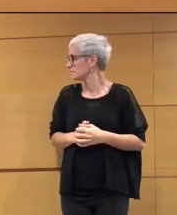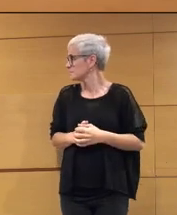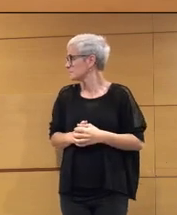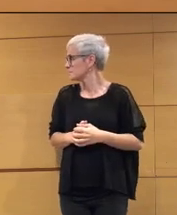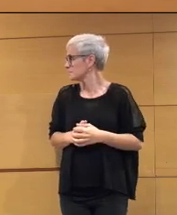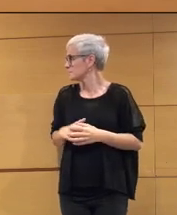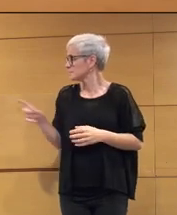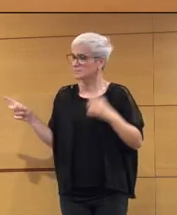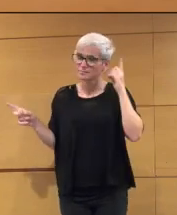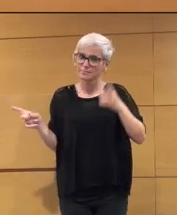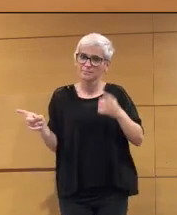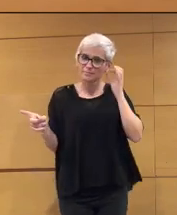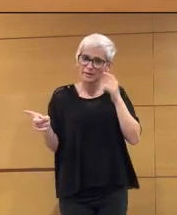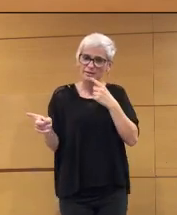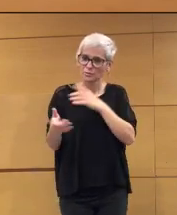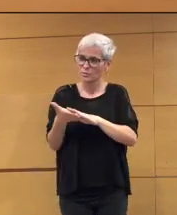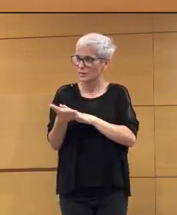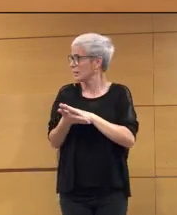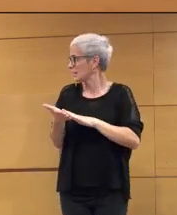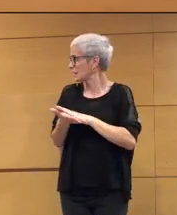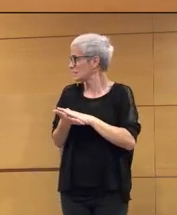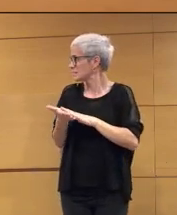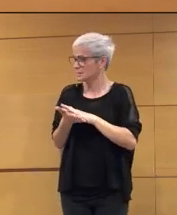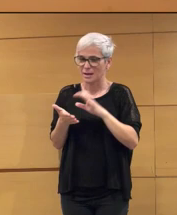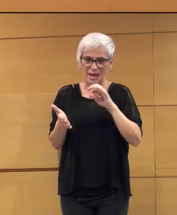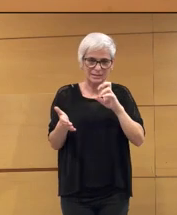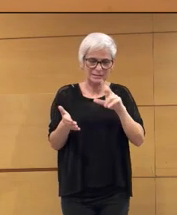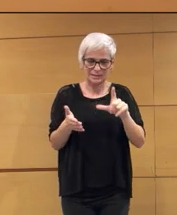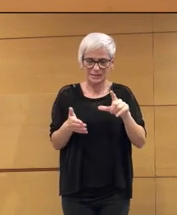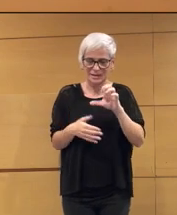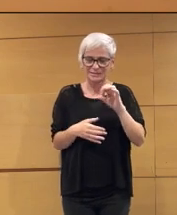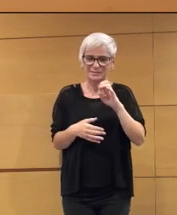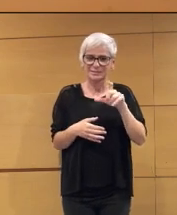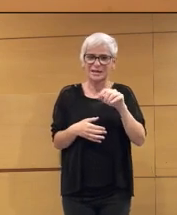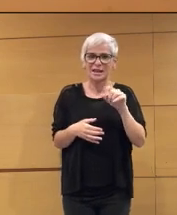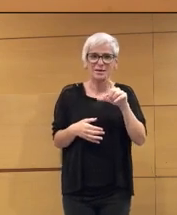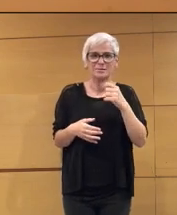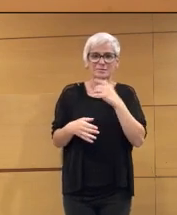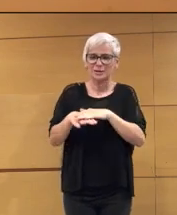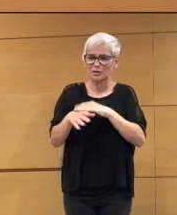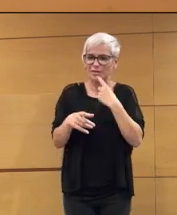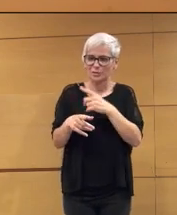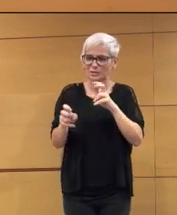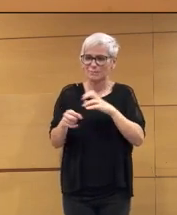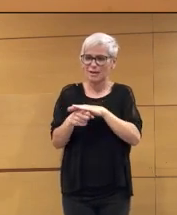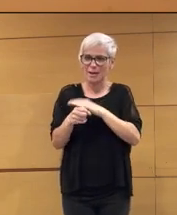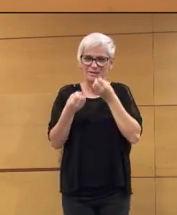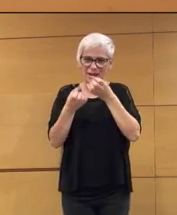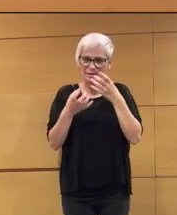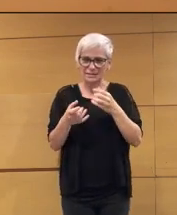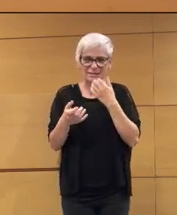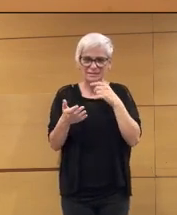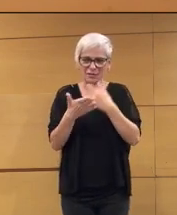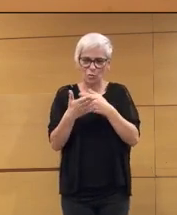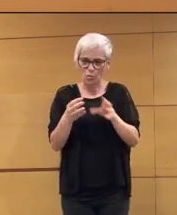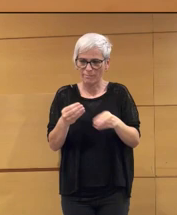sigui, ja estàs parlant de que en relació... Perdona, Estela, és que ja quan ha dit perquè el document ja ens està portant a l'àmbit de les dades, o sigui...